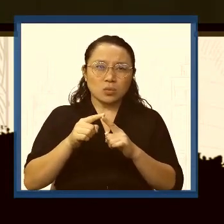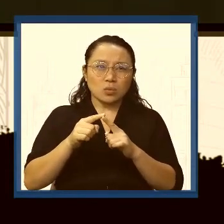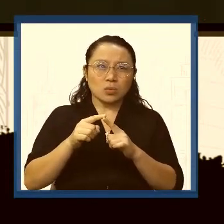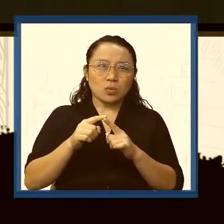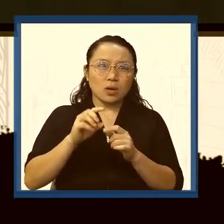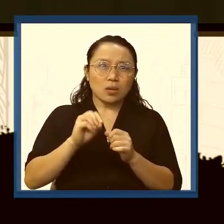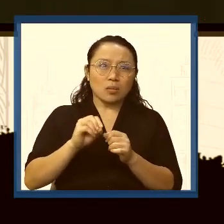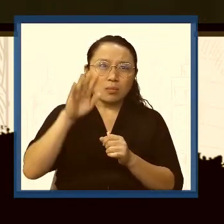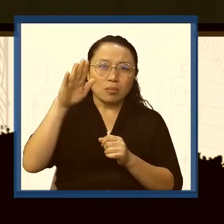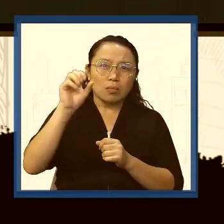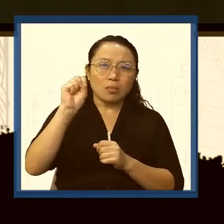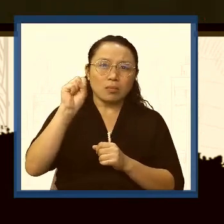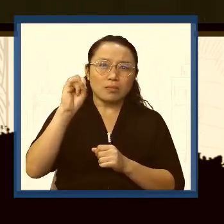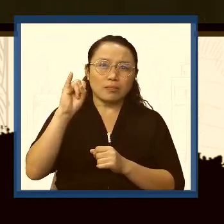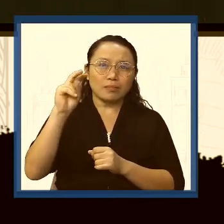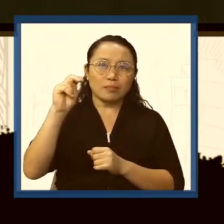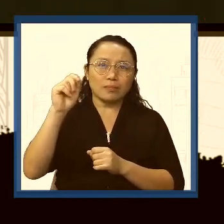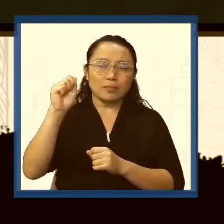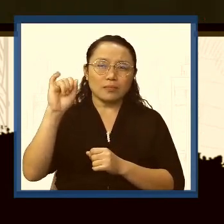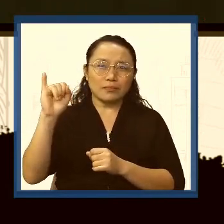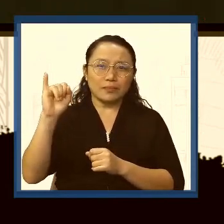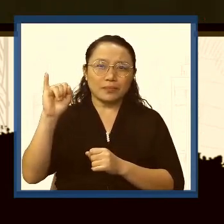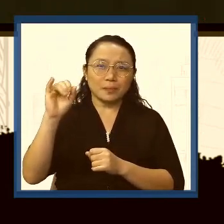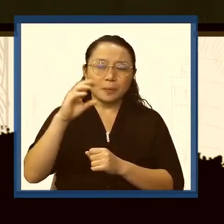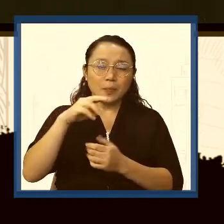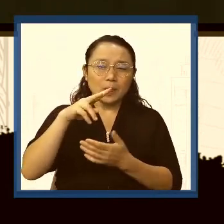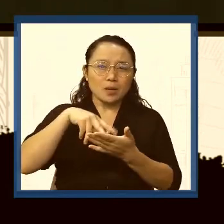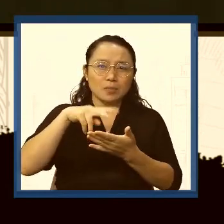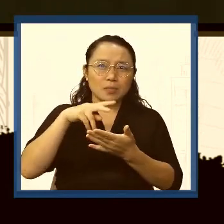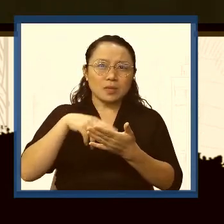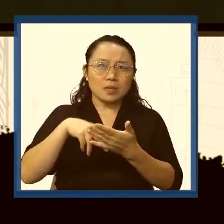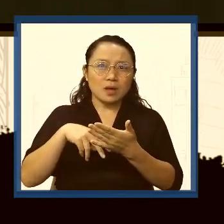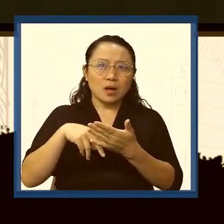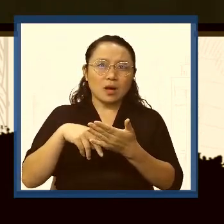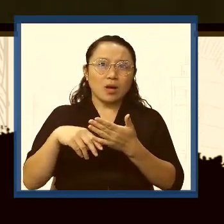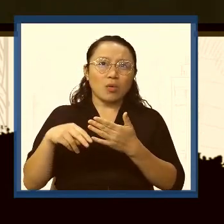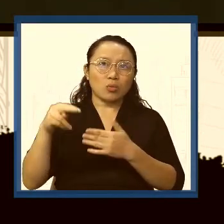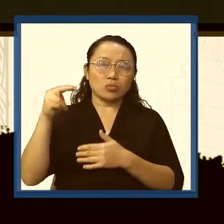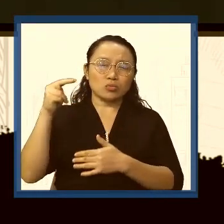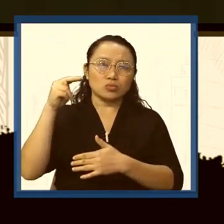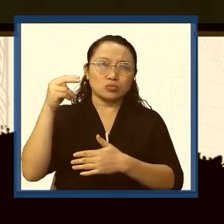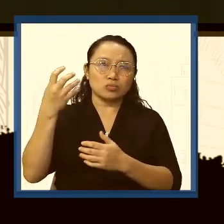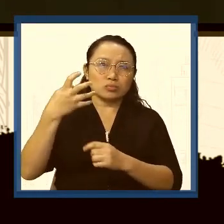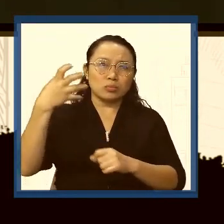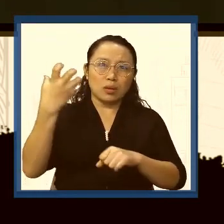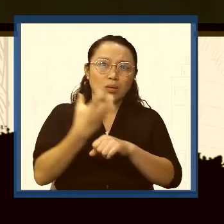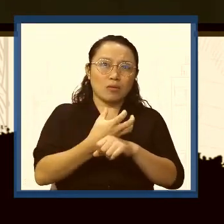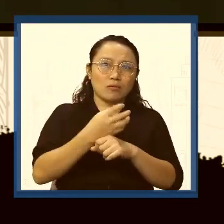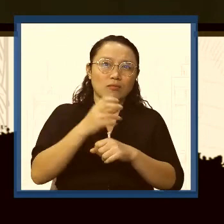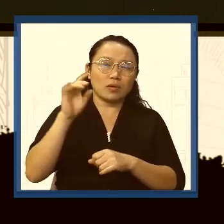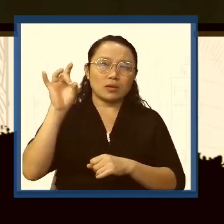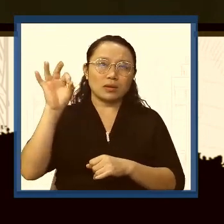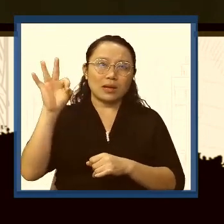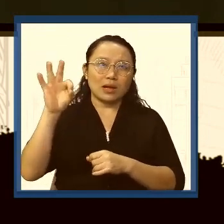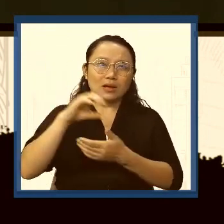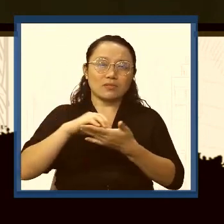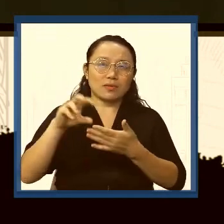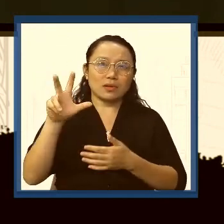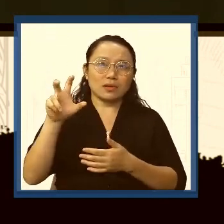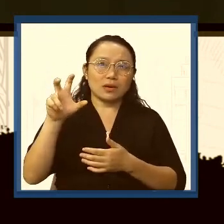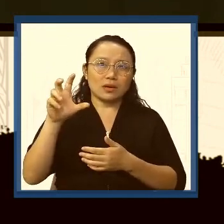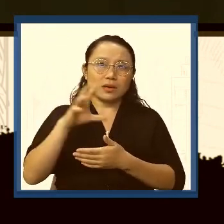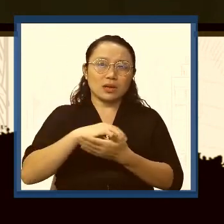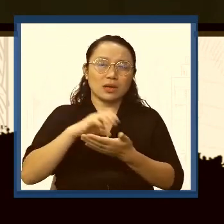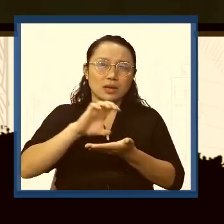dito sa bukid sa Sinai. Kung iyong basahon, ang Nehemias 9:13 og ang Exodus 31:18, ang iyang